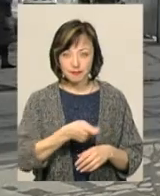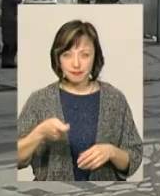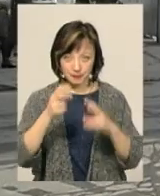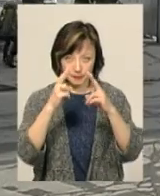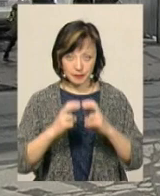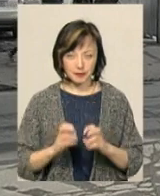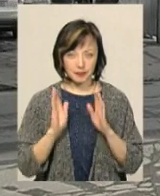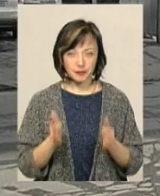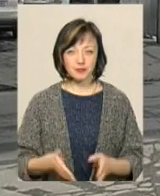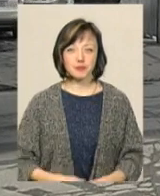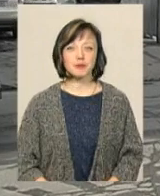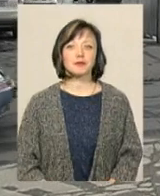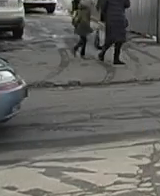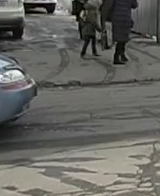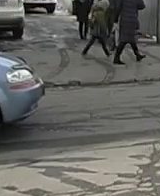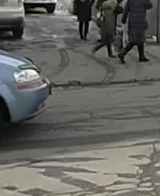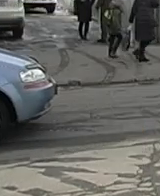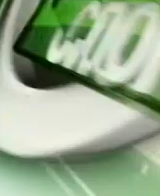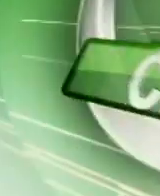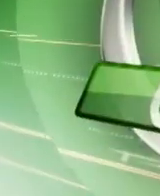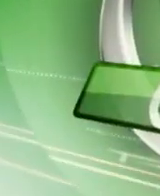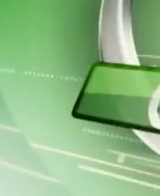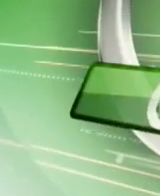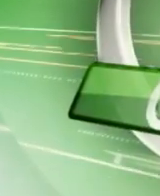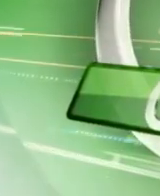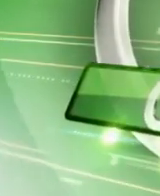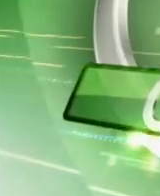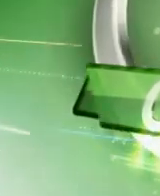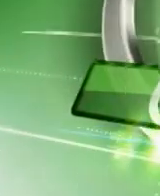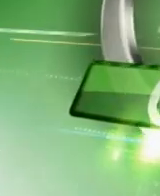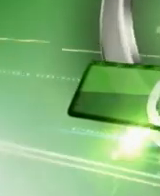Надія Драганчук, Юрій Чорний, новини Поділля Центр.